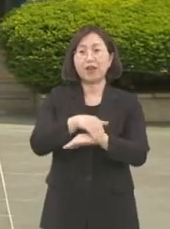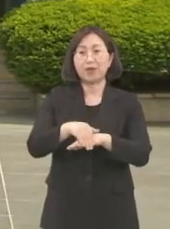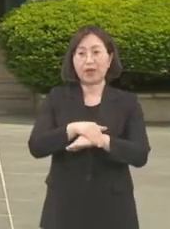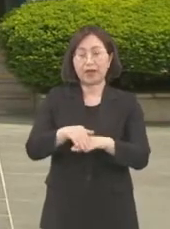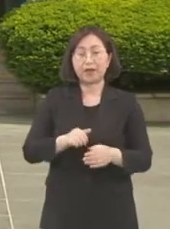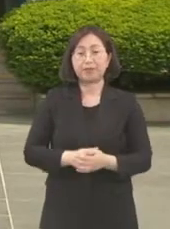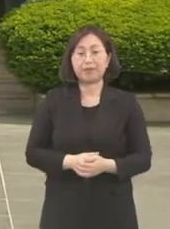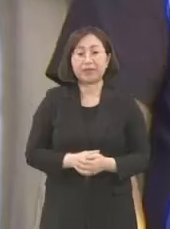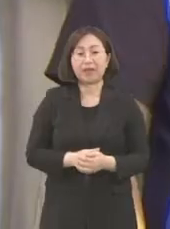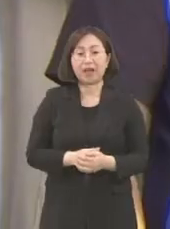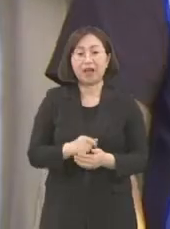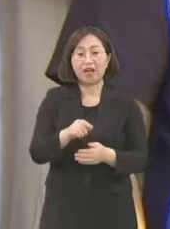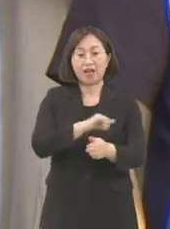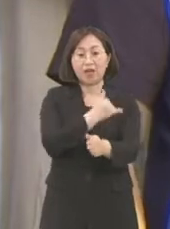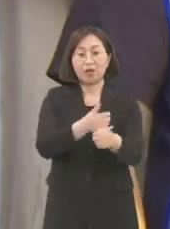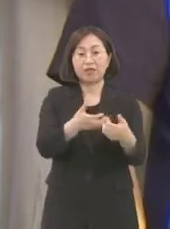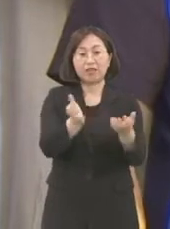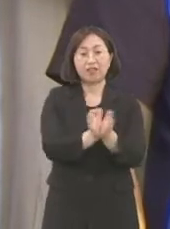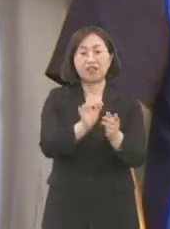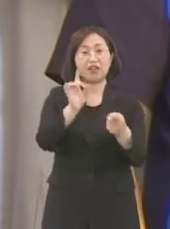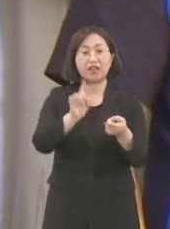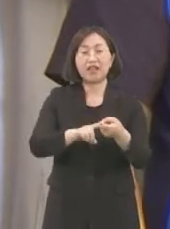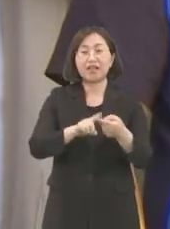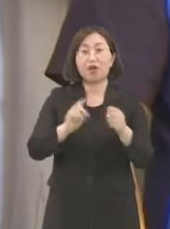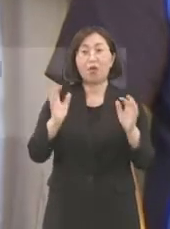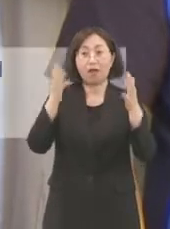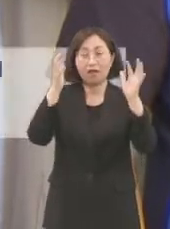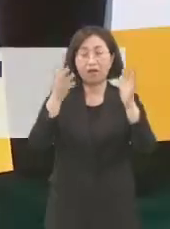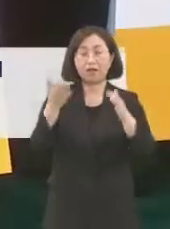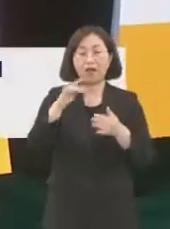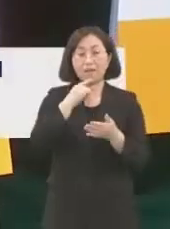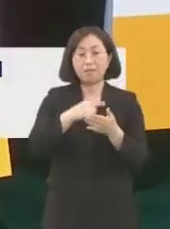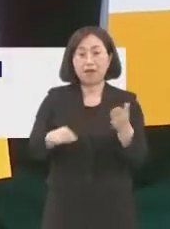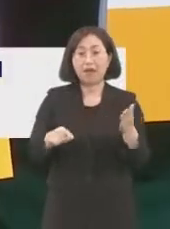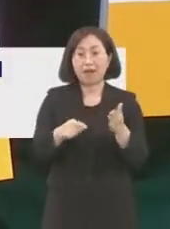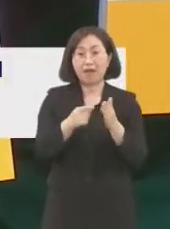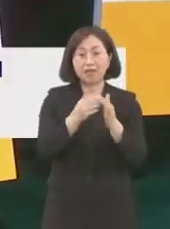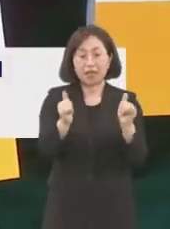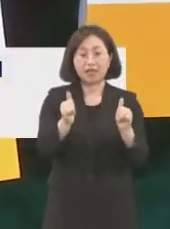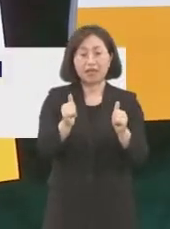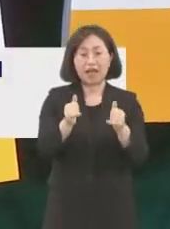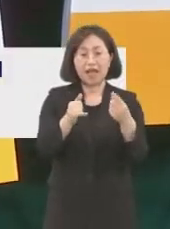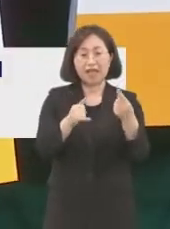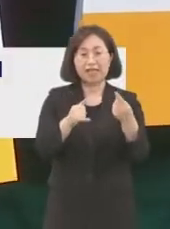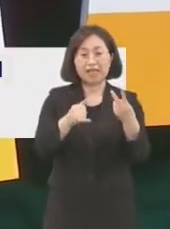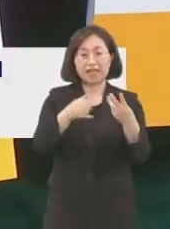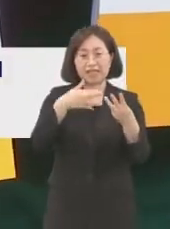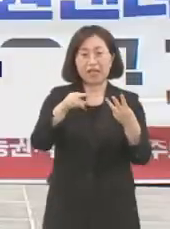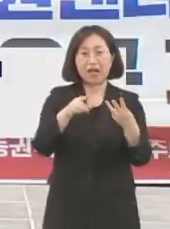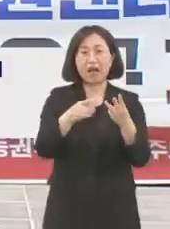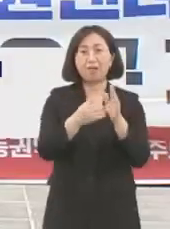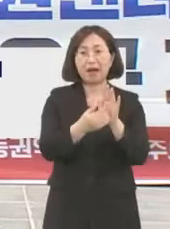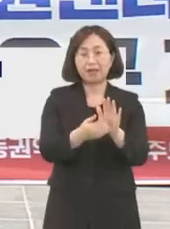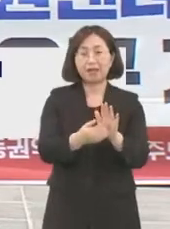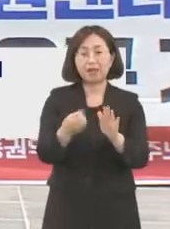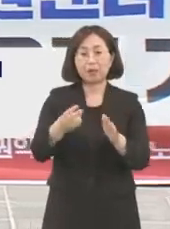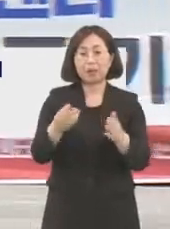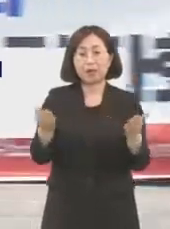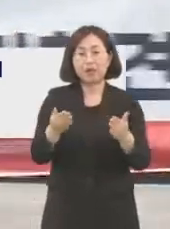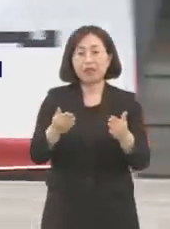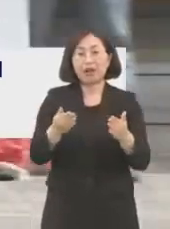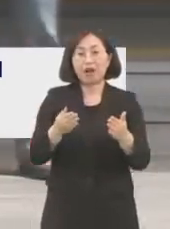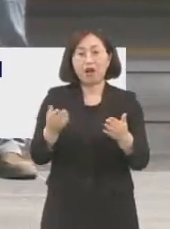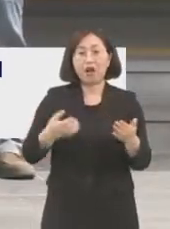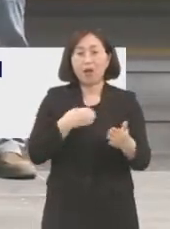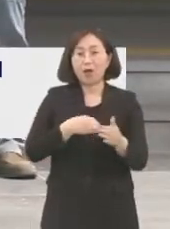이 같은 결정을 환영한다는 입장입니다. 하지만 피해 직원에 대한 2차, 3차 가해 방지책과 직장 내 괴롭힘을 근절할